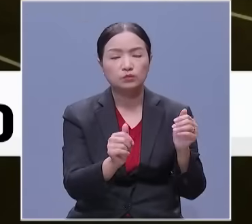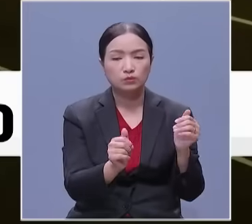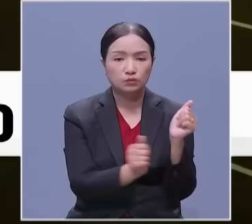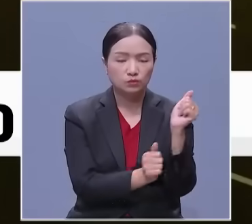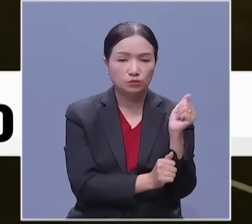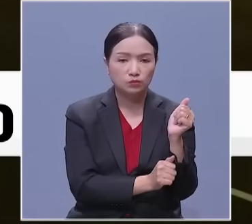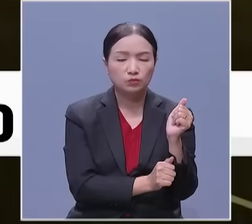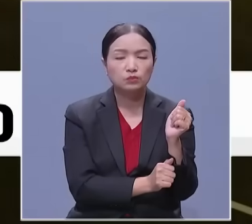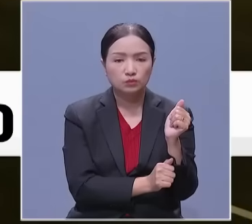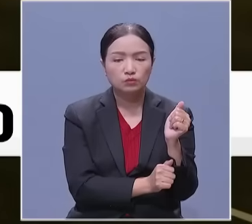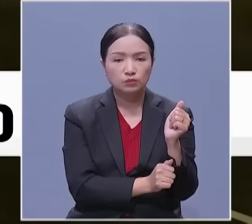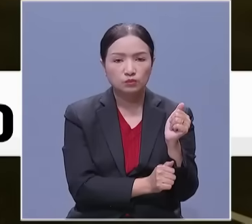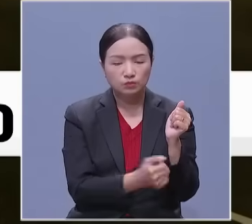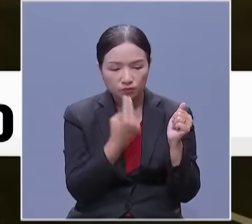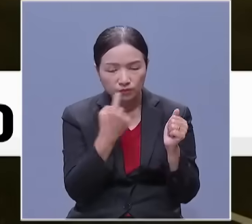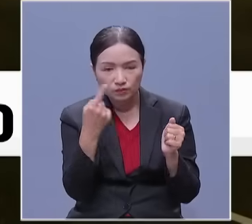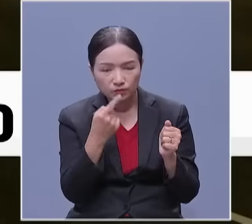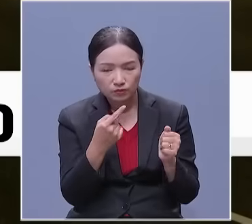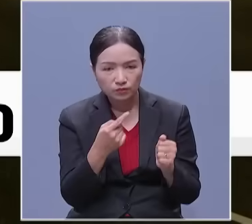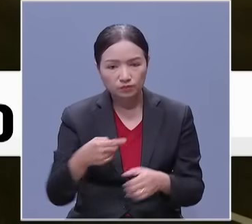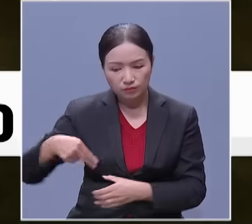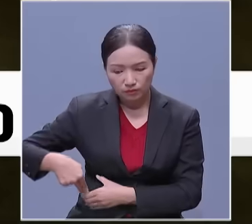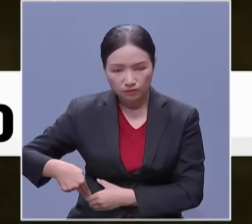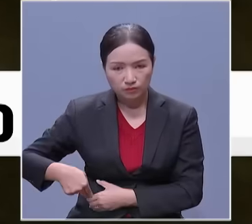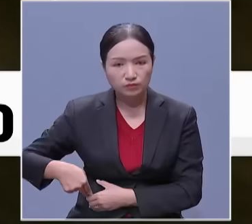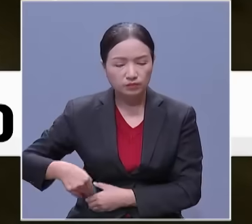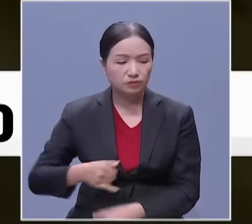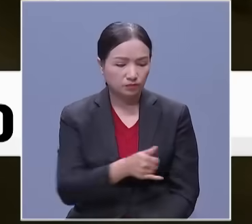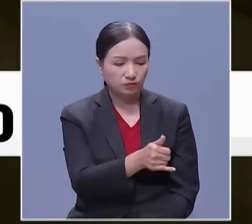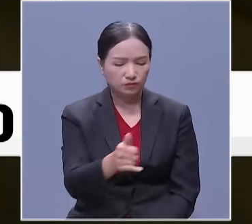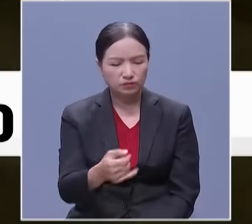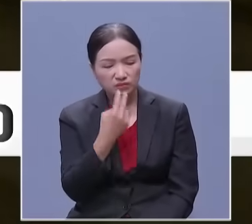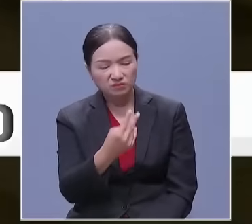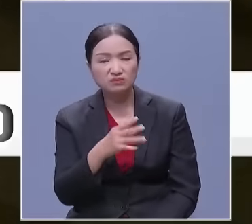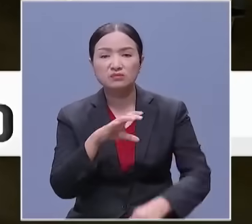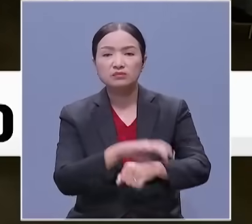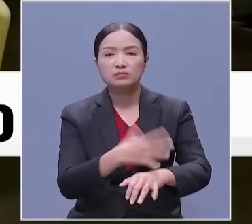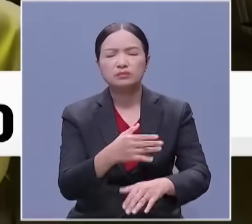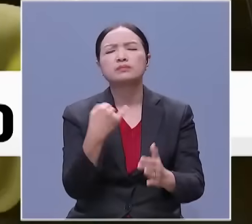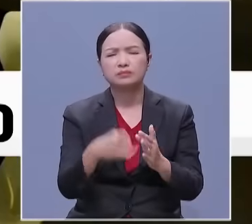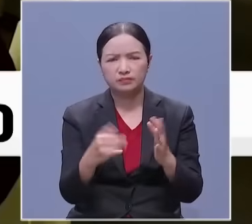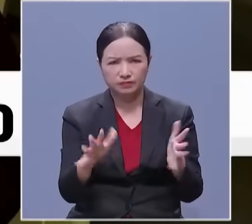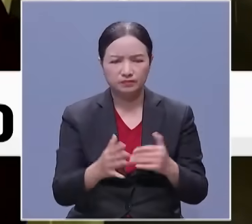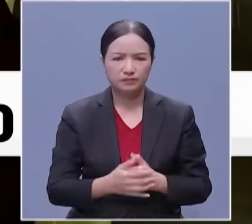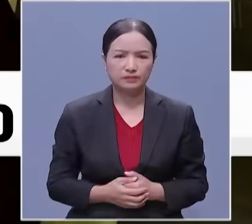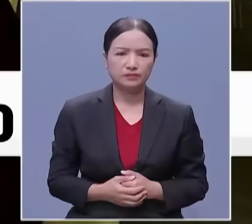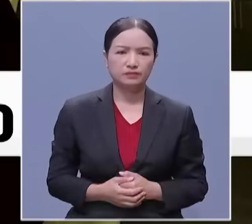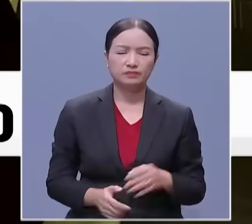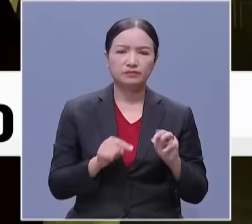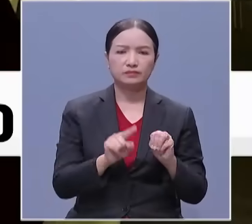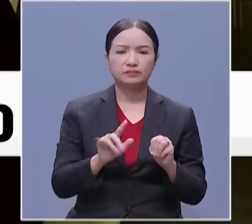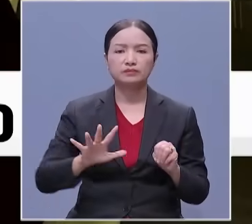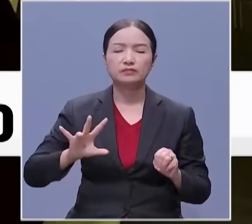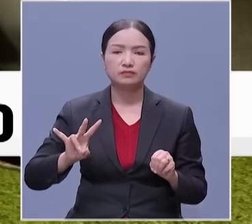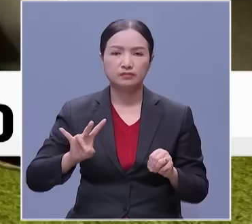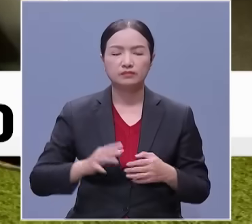ามีชาวบ้านที่มาในงานพกปืนแล้วไม่จับแค่นี้ก็ถือว่าผิดแล้ว157แต่เบื้องต้นตรงนี้ต้องให้ความเป็นธรรมก่ อ นว่า